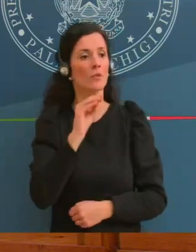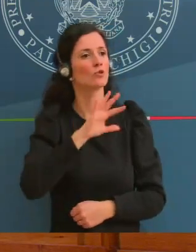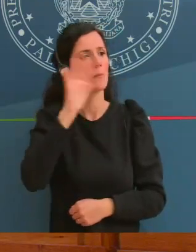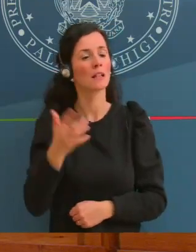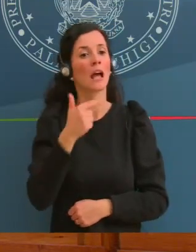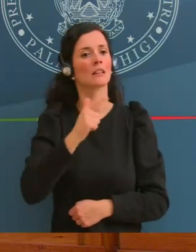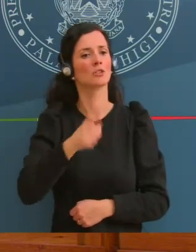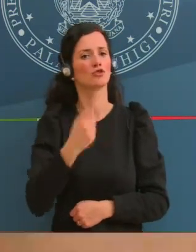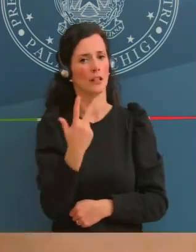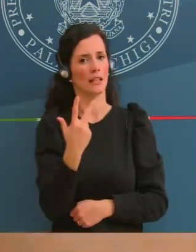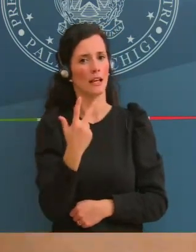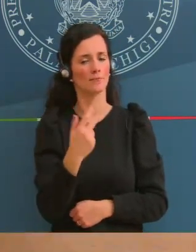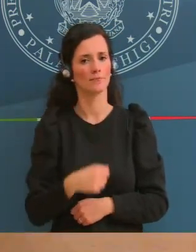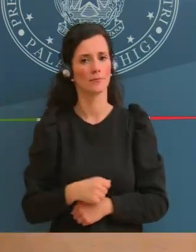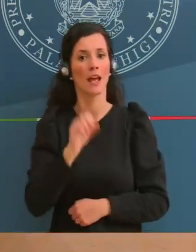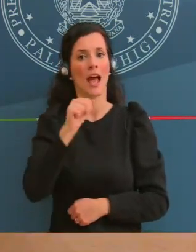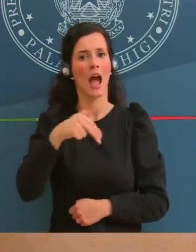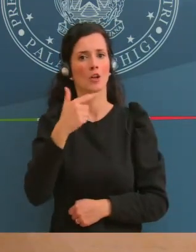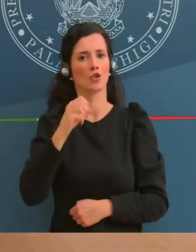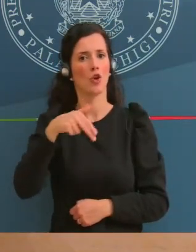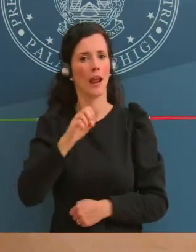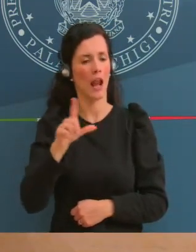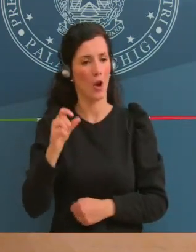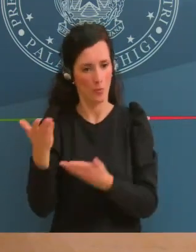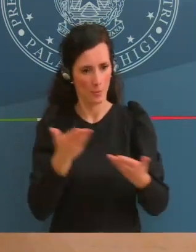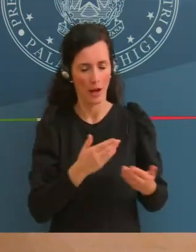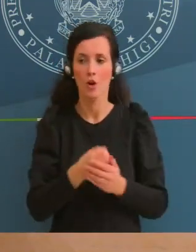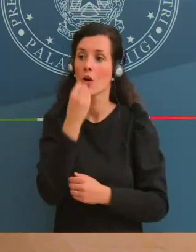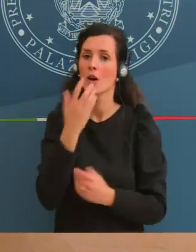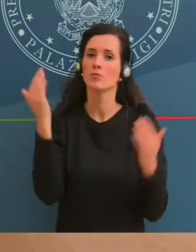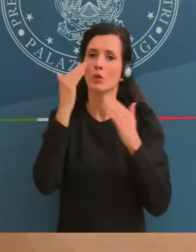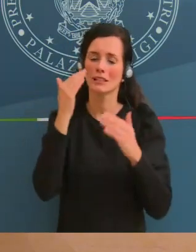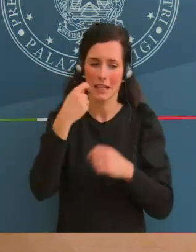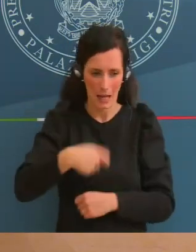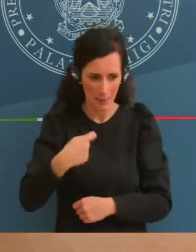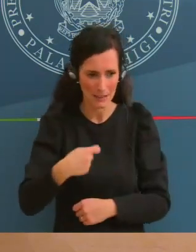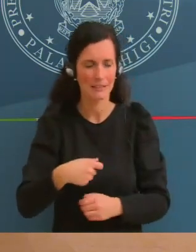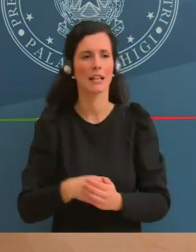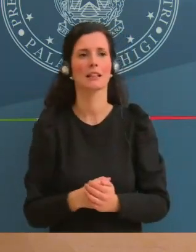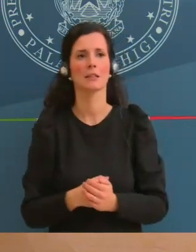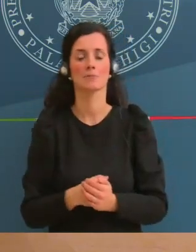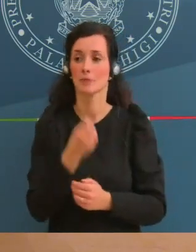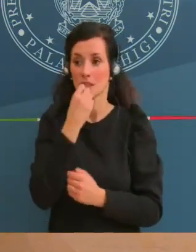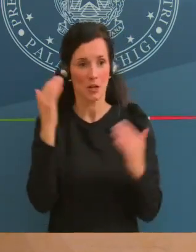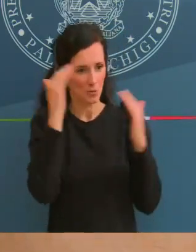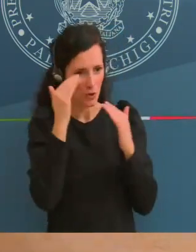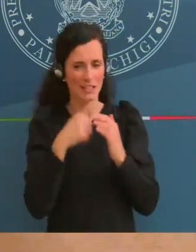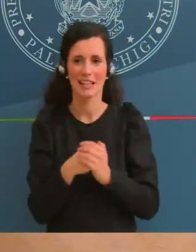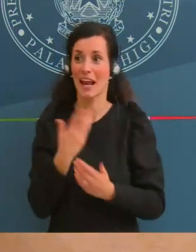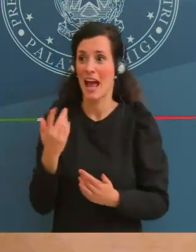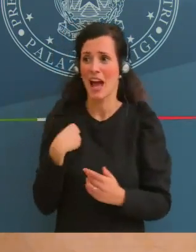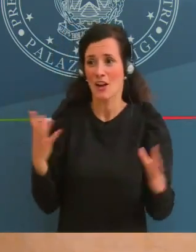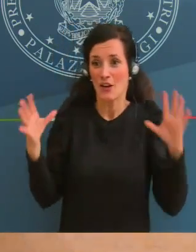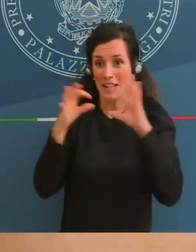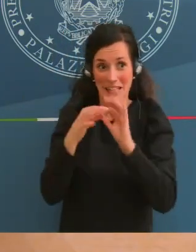mese a questo tema perché non ci sono solo le frizioni sul fondo salva stati ma insomma anche nella maggioranza